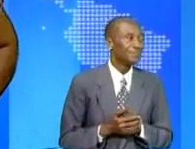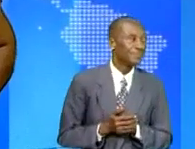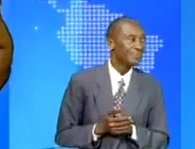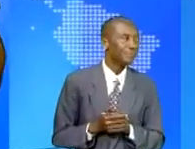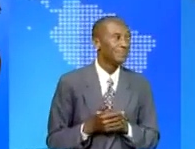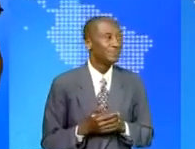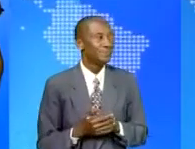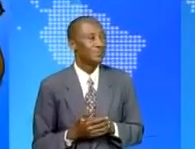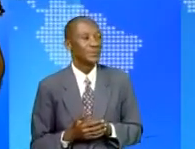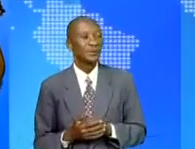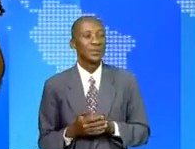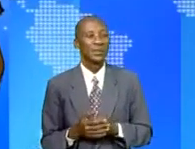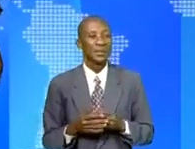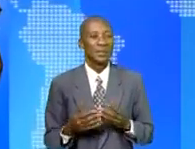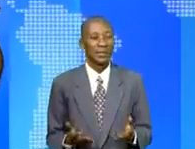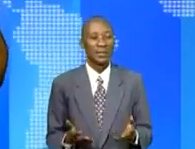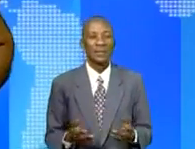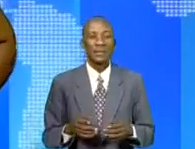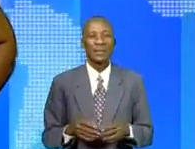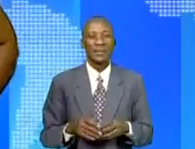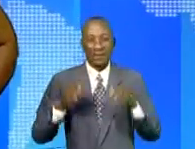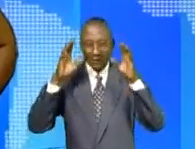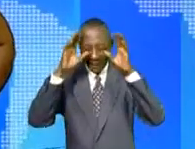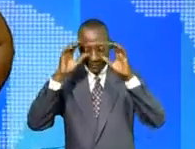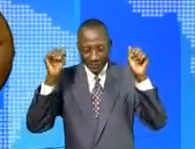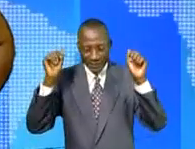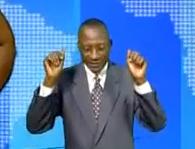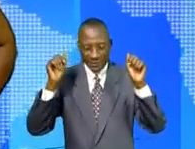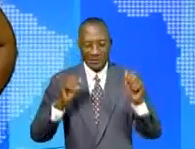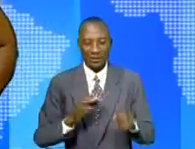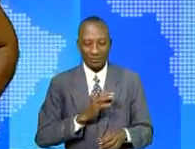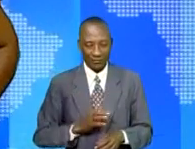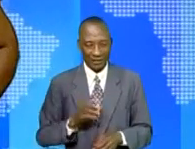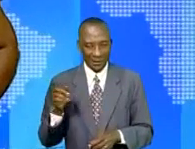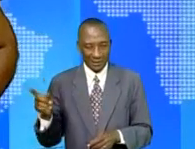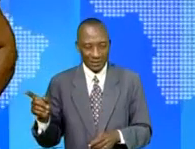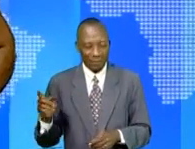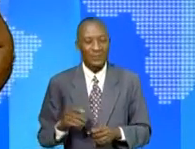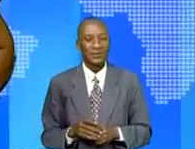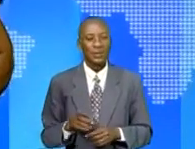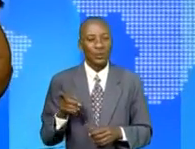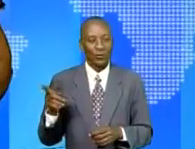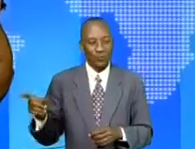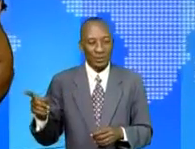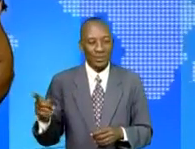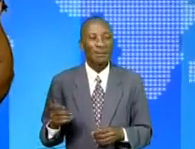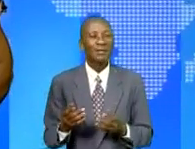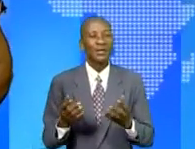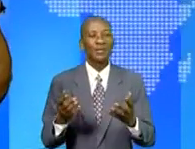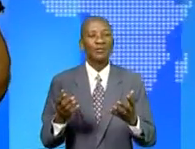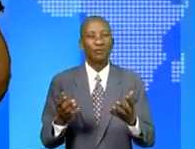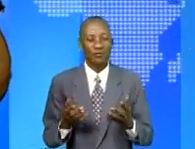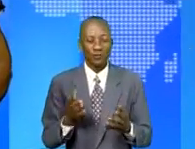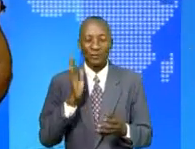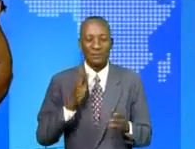Félix-Antoine Tshisekedi Tshilombo, vient de bénéficier du prix international de la Méditerranée en 2021. Ce prix porte sur la